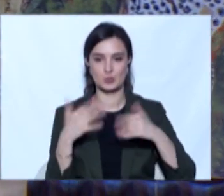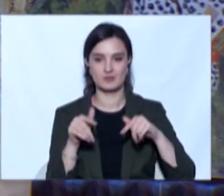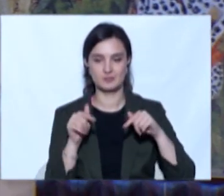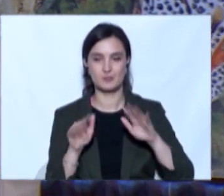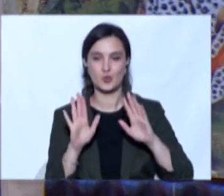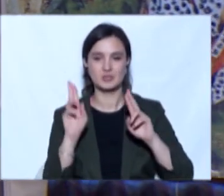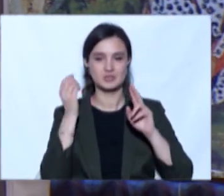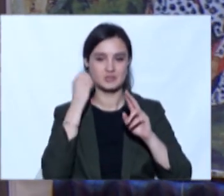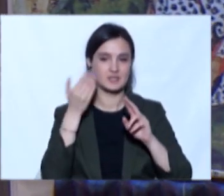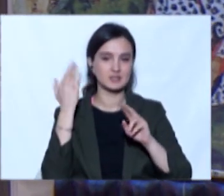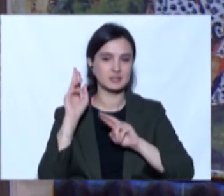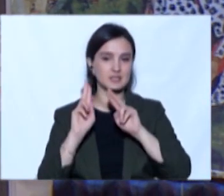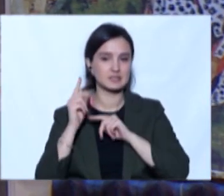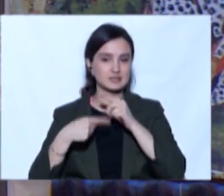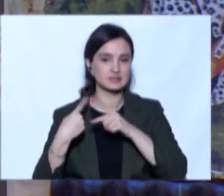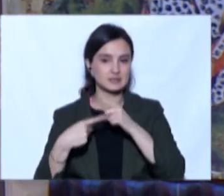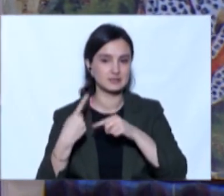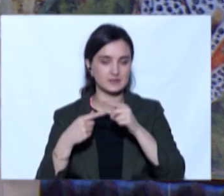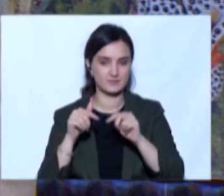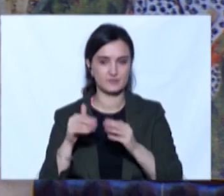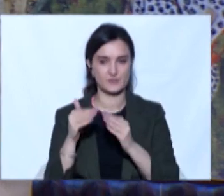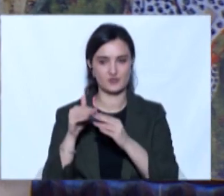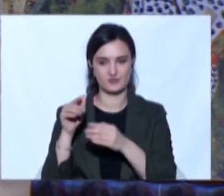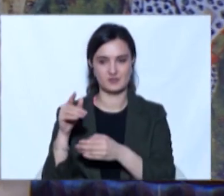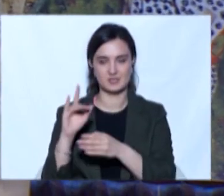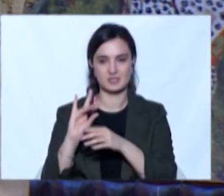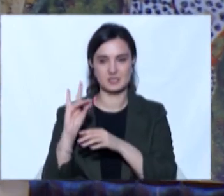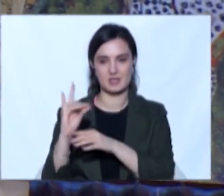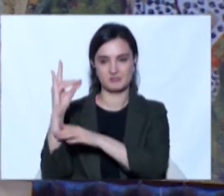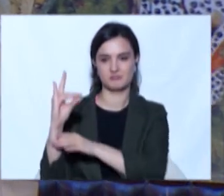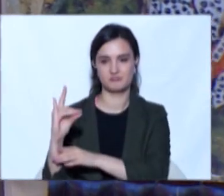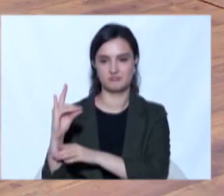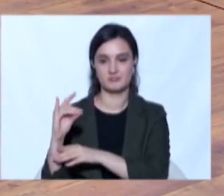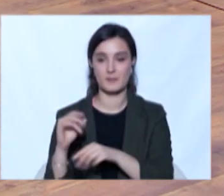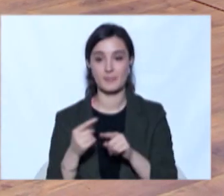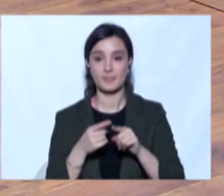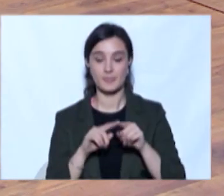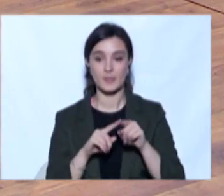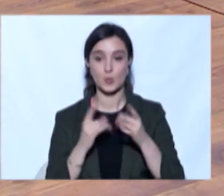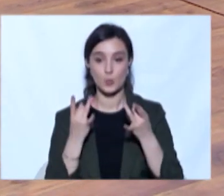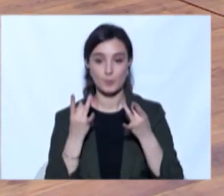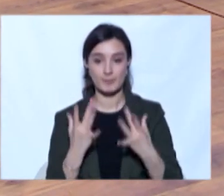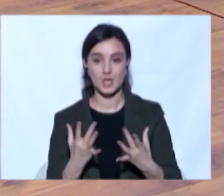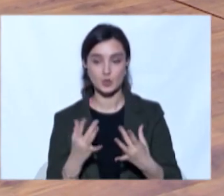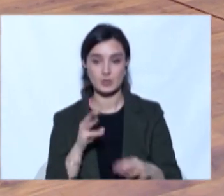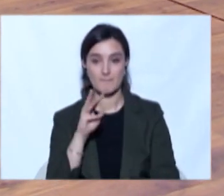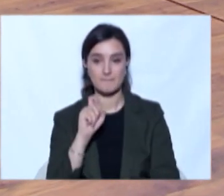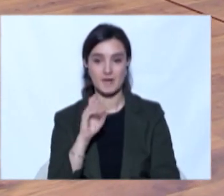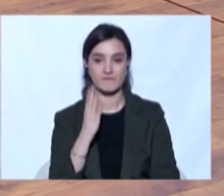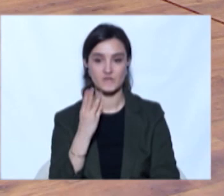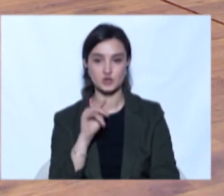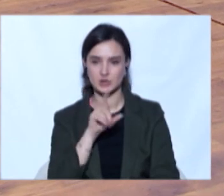მხოლოდ ოჯახებს ტრადიციული თვალსაზრისით აქვთ ხოლმე შენახული, უბრალოდ ვთქვათ მახში